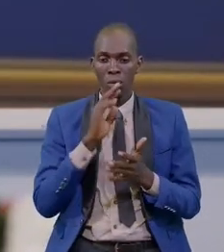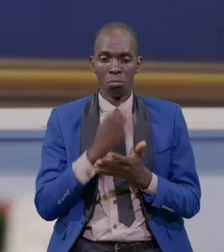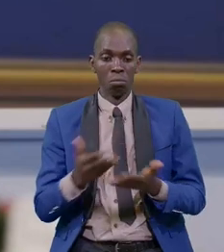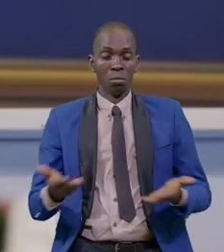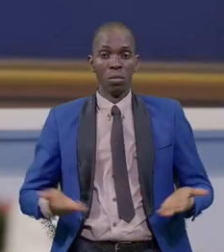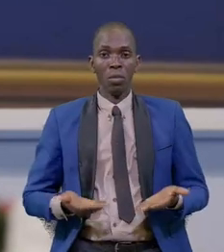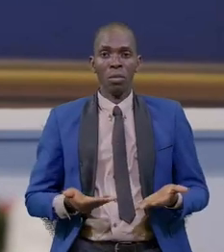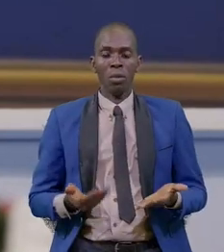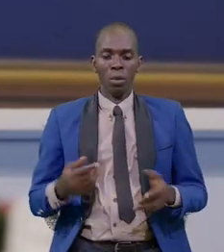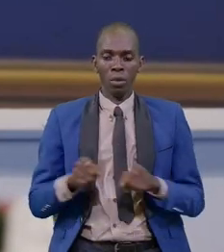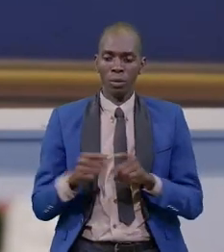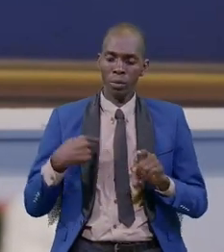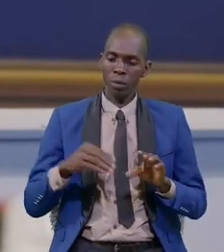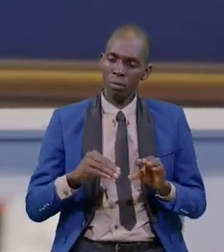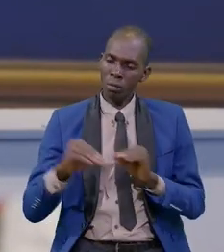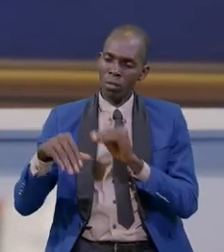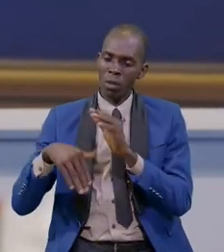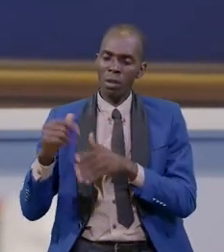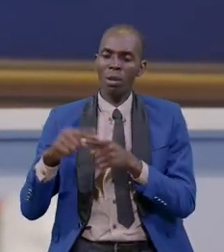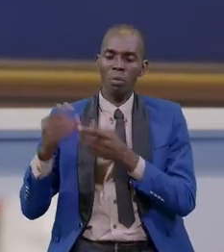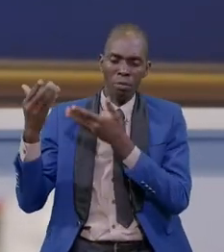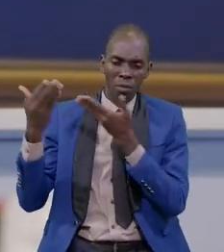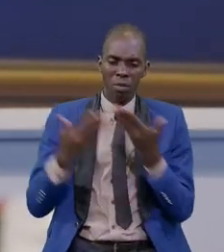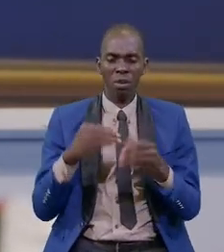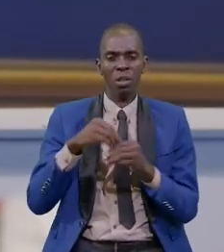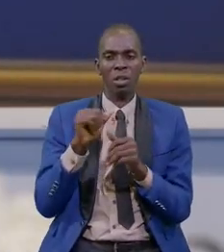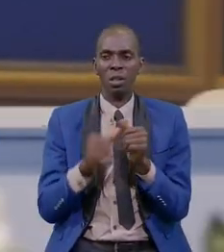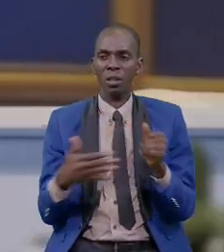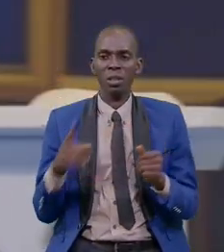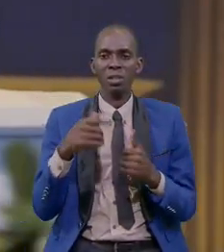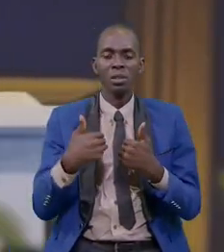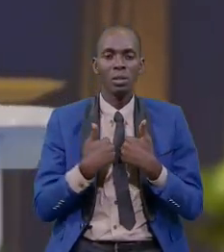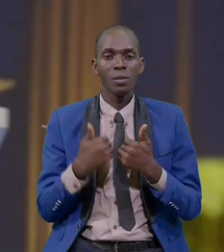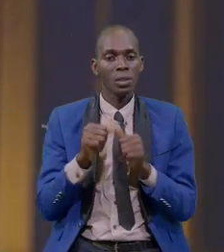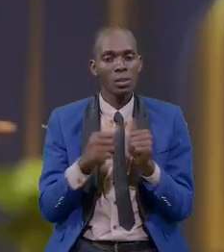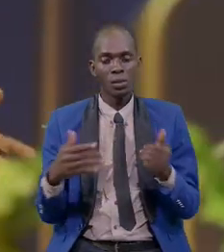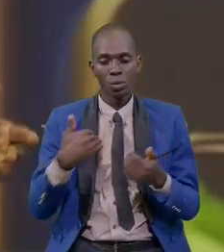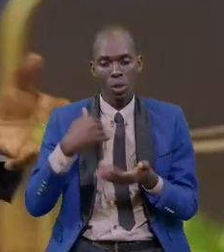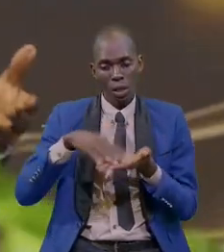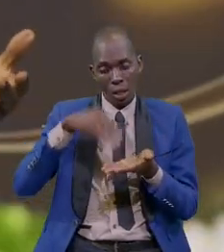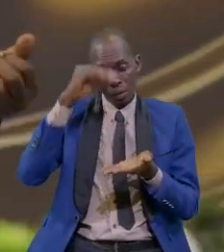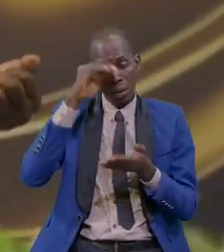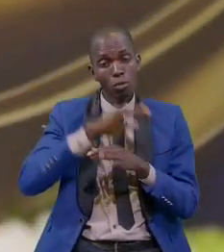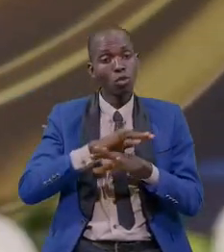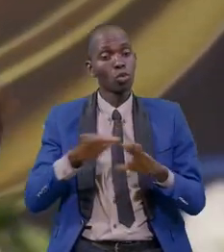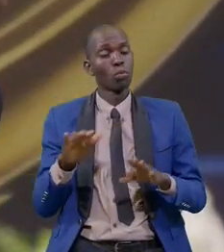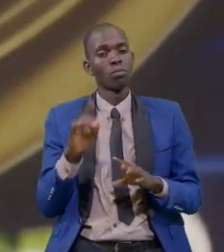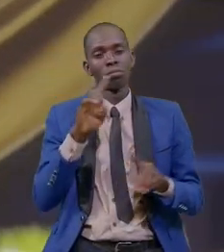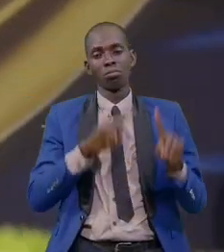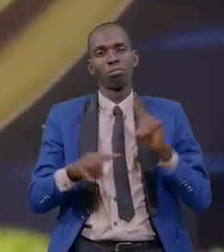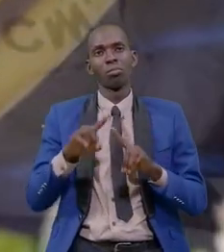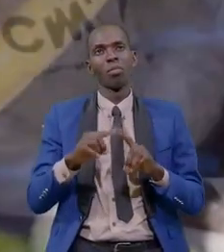sortir d'ici, nous devons amener tout ce que vous avez entendu, tout ce que vous avez appris. Et ne dites pas, ok, je